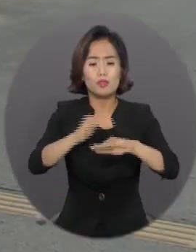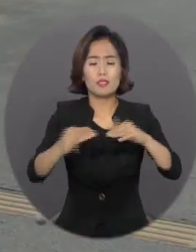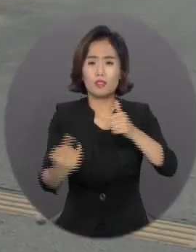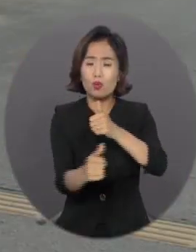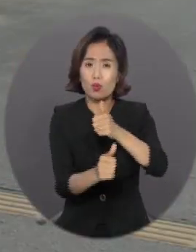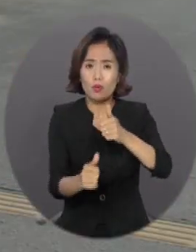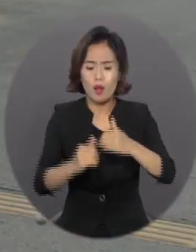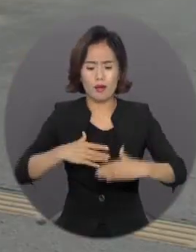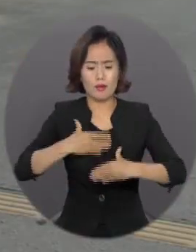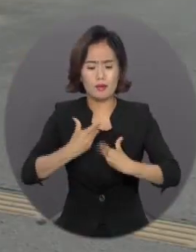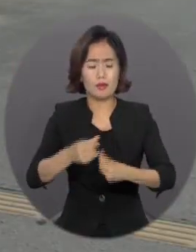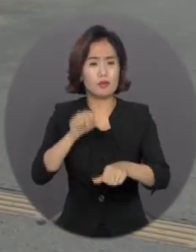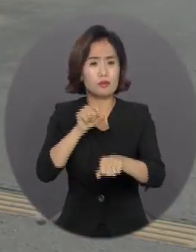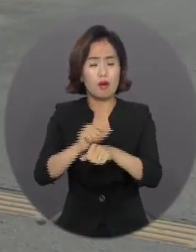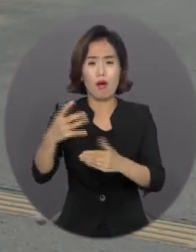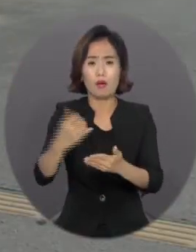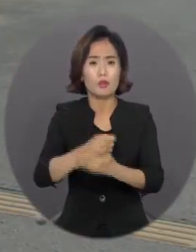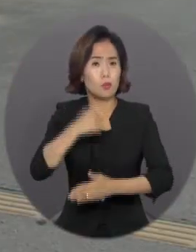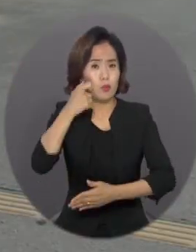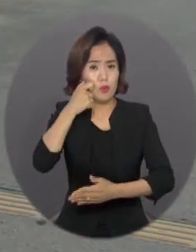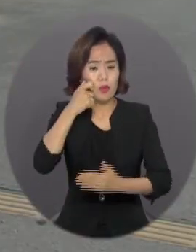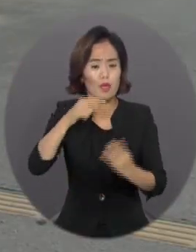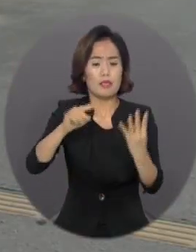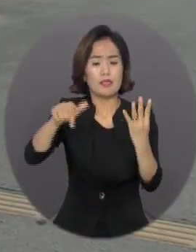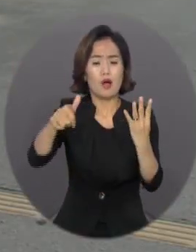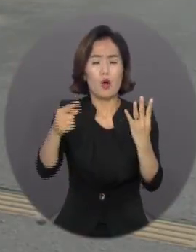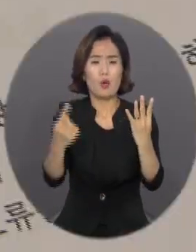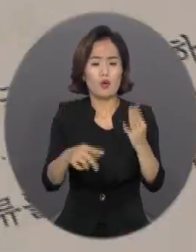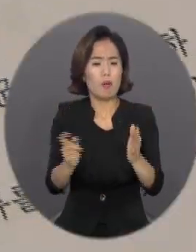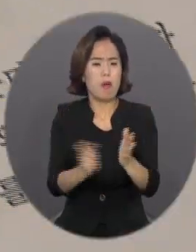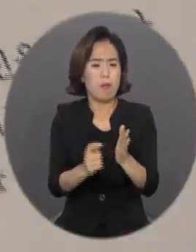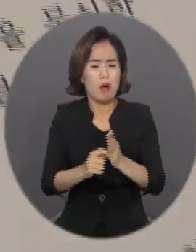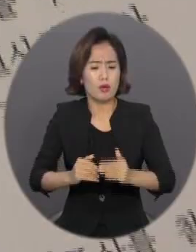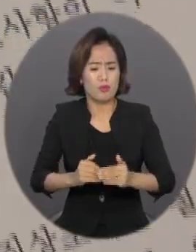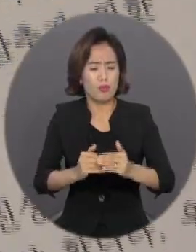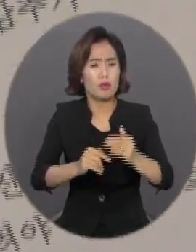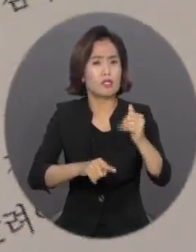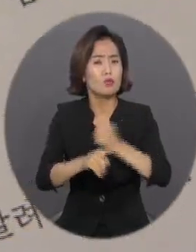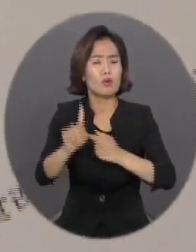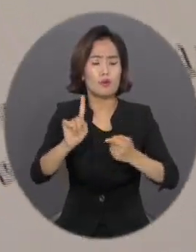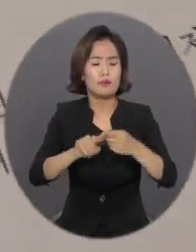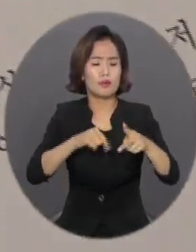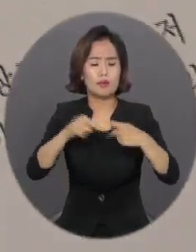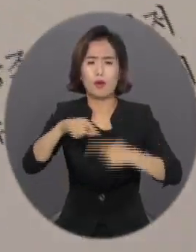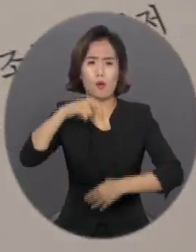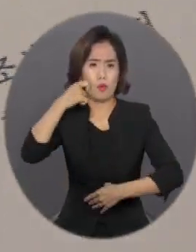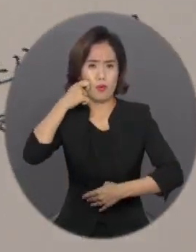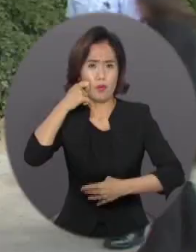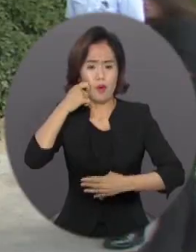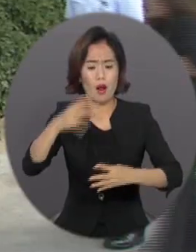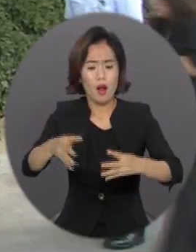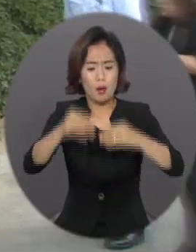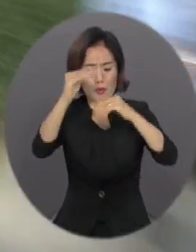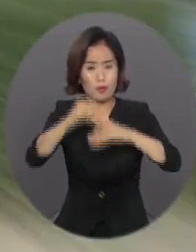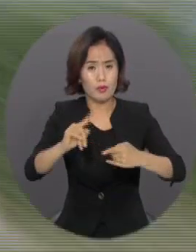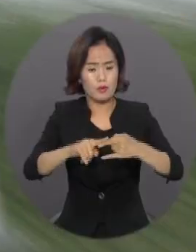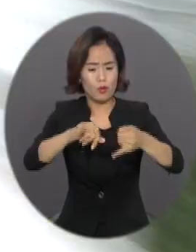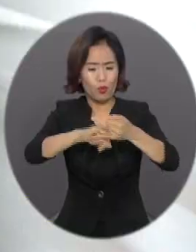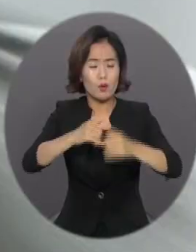주민대책위는 안전성이 확보되지 않은 채 한빛 4호기 재가동을 서두르는 이유를 납득할 수 없다며 합의서에